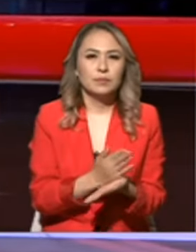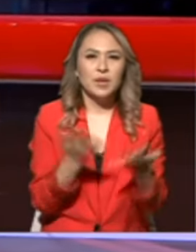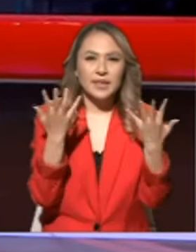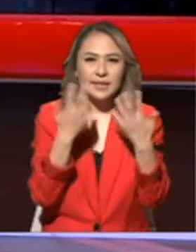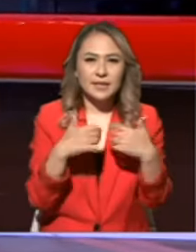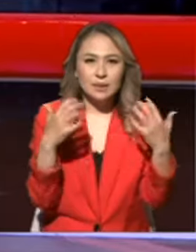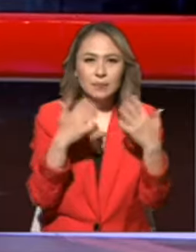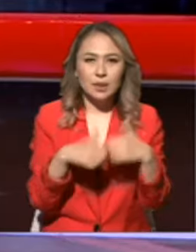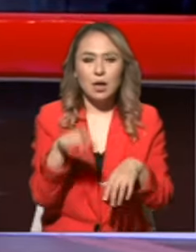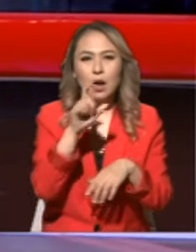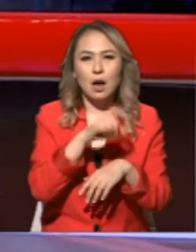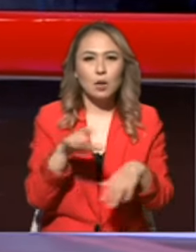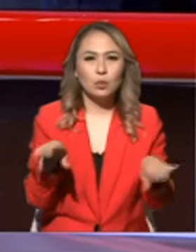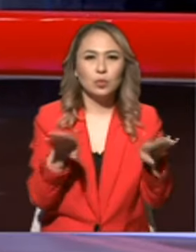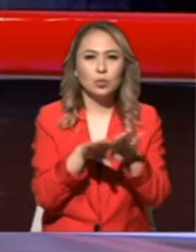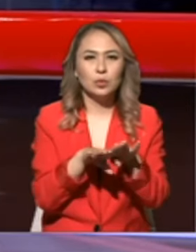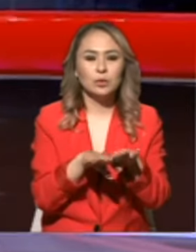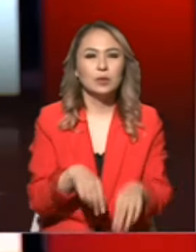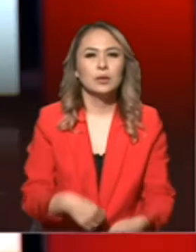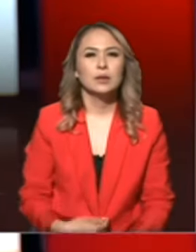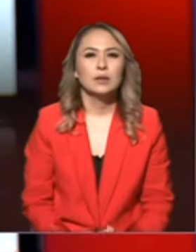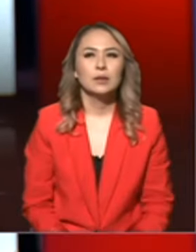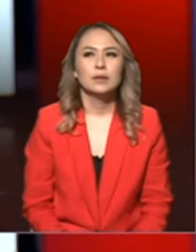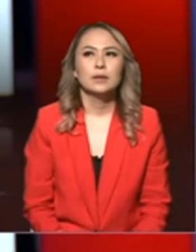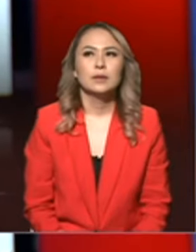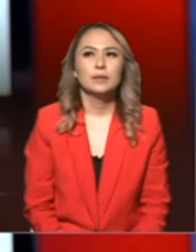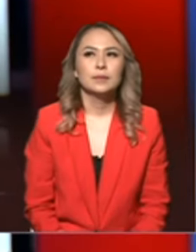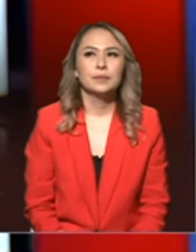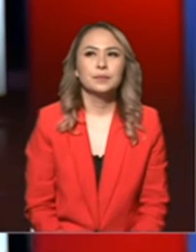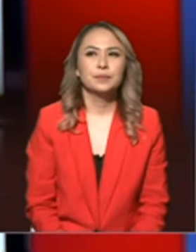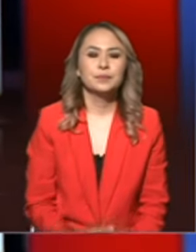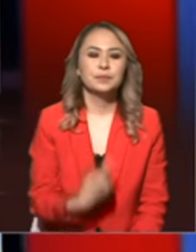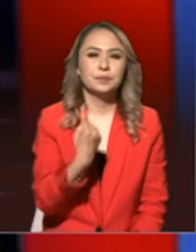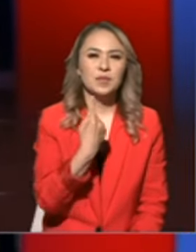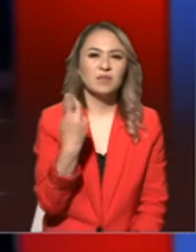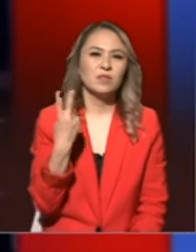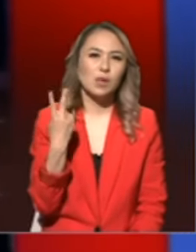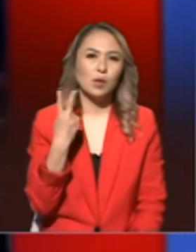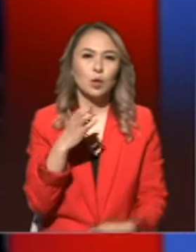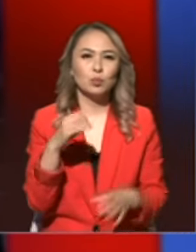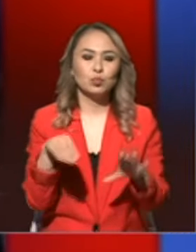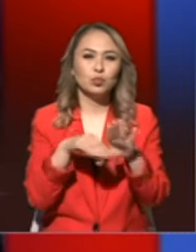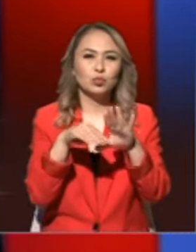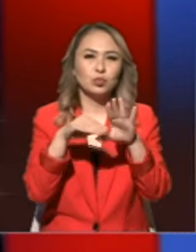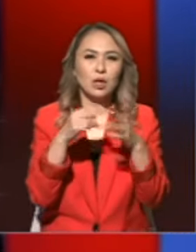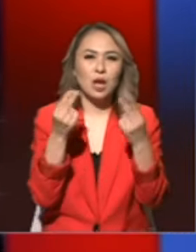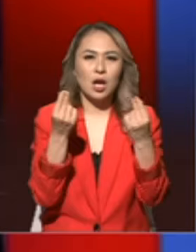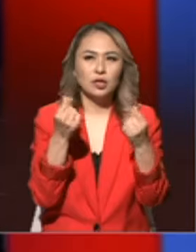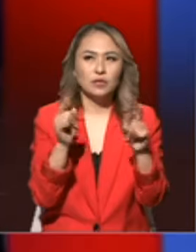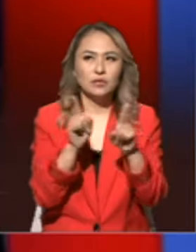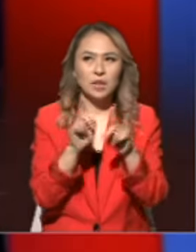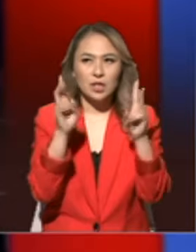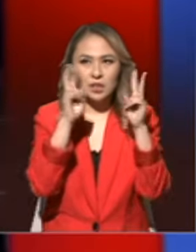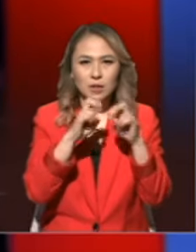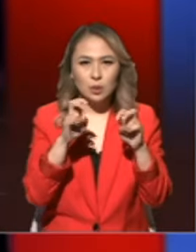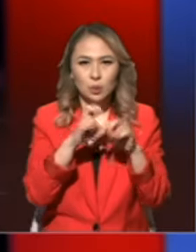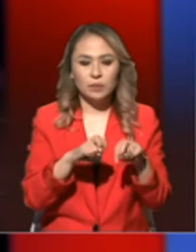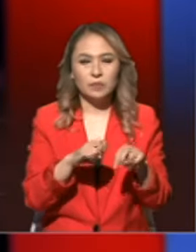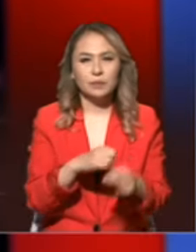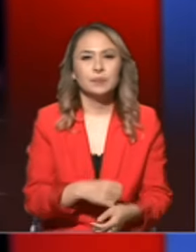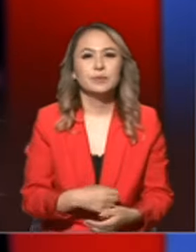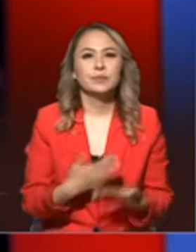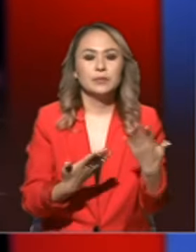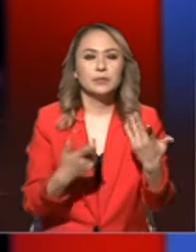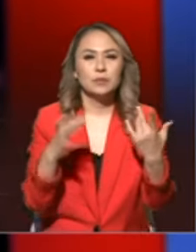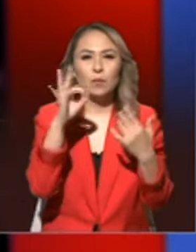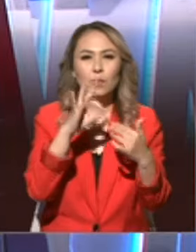есепке алу. Есепке алу мәселесі біріншіден, екіншіден. Енді бюджеттің ақшасы үшін зерттеу жүргізу керек емес ол. Бюджет туралы